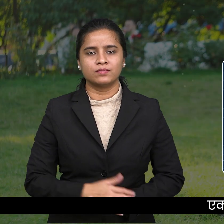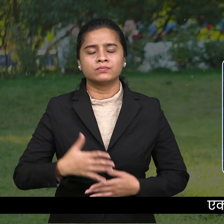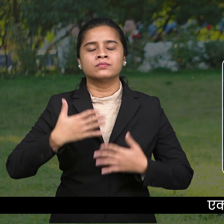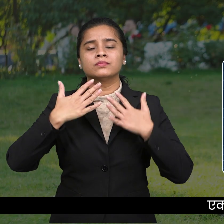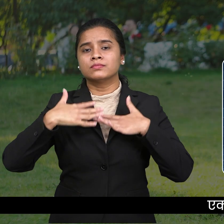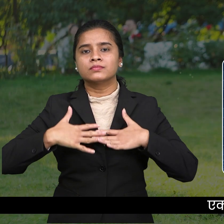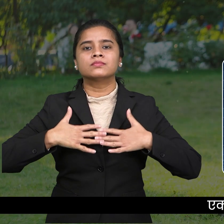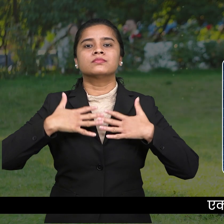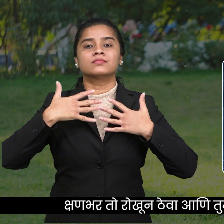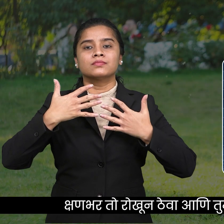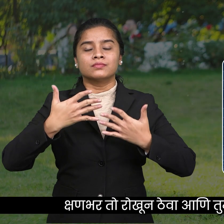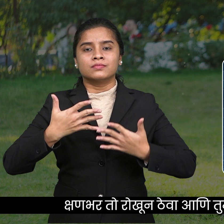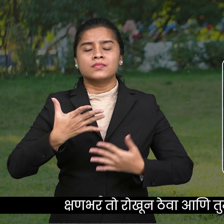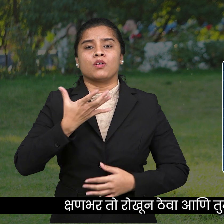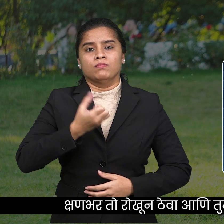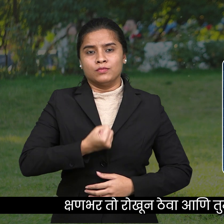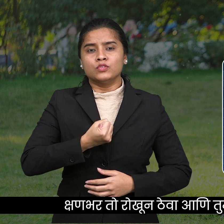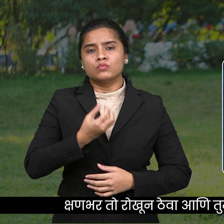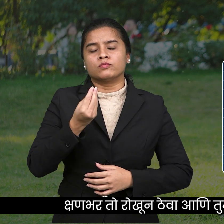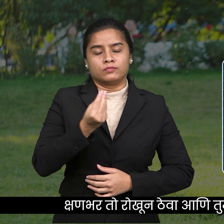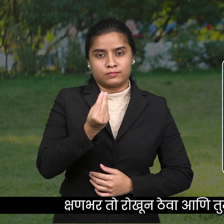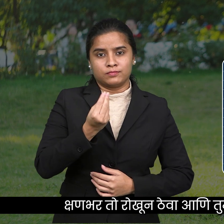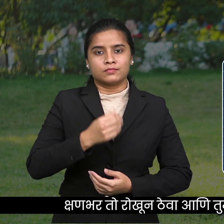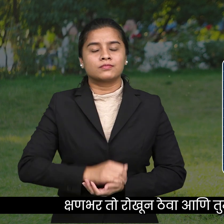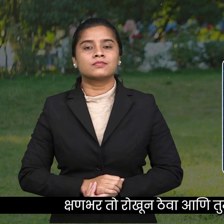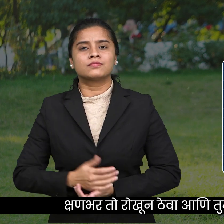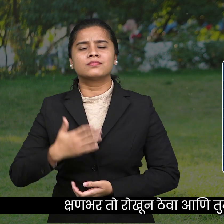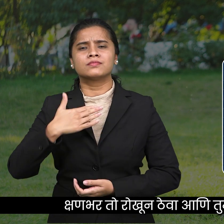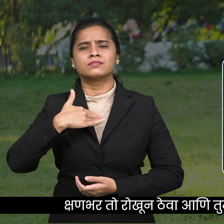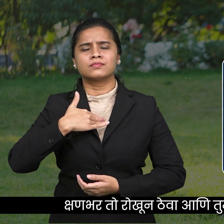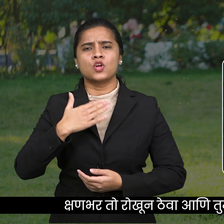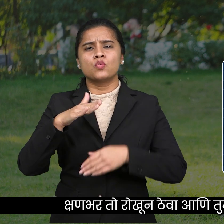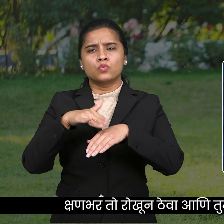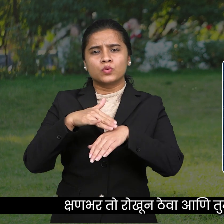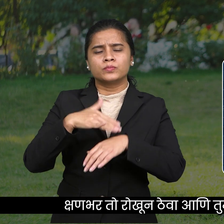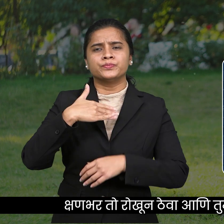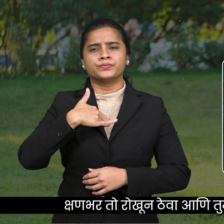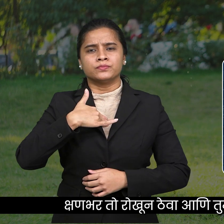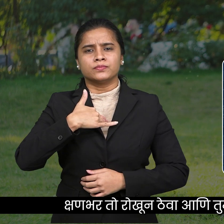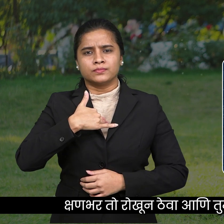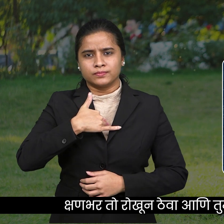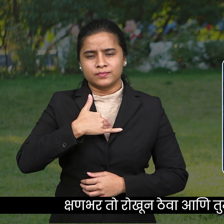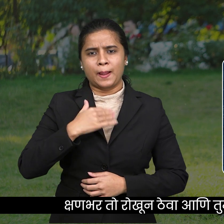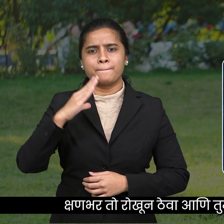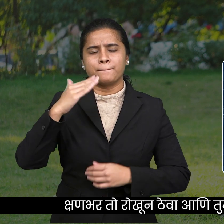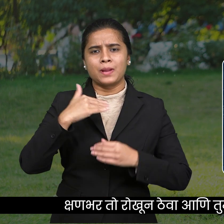एक दीर्घ श्वास घ्या. क्षणभर तो रोखून ठेवा आणि तुमच्या छातीच्या मध्यभागी हळुवारपणे दाबा.